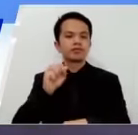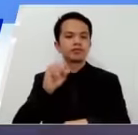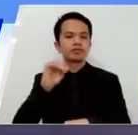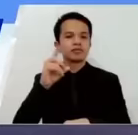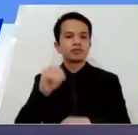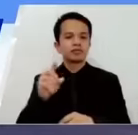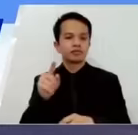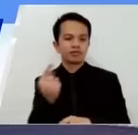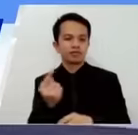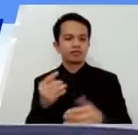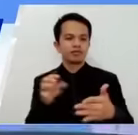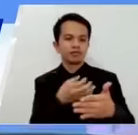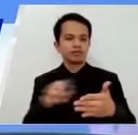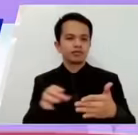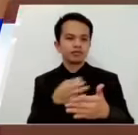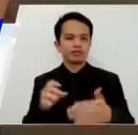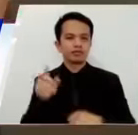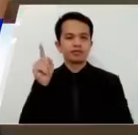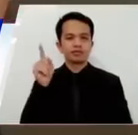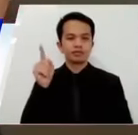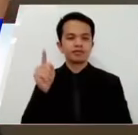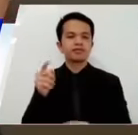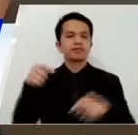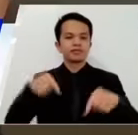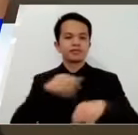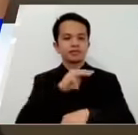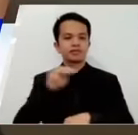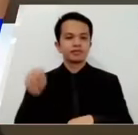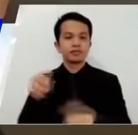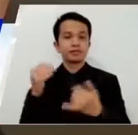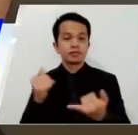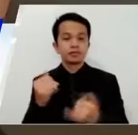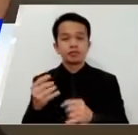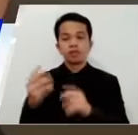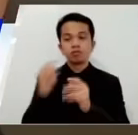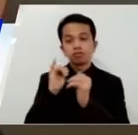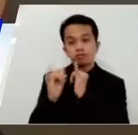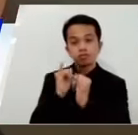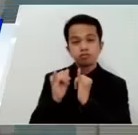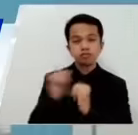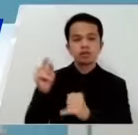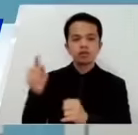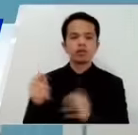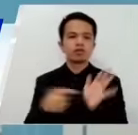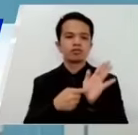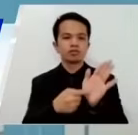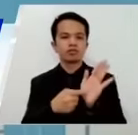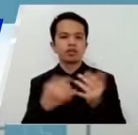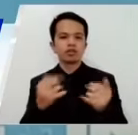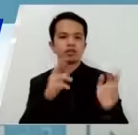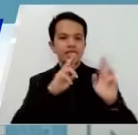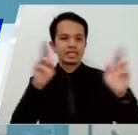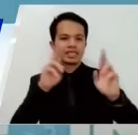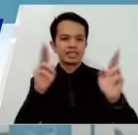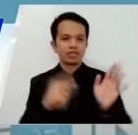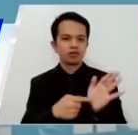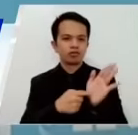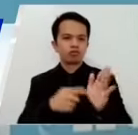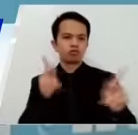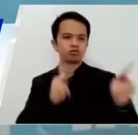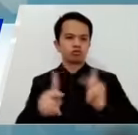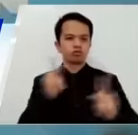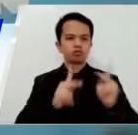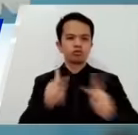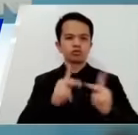the Mood Beyond in Manila. Sa aming one-on-one interview, ni-reveal niya ang nakahandang pasapog performances sa concert